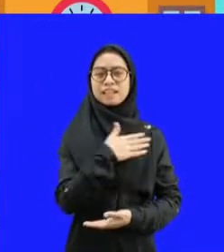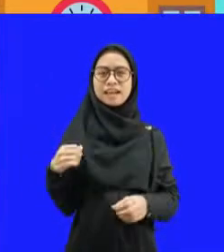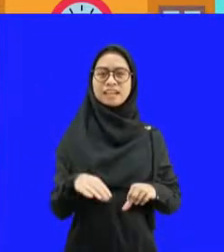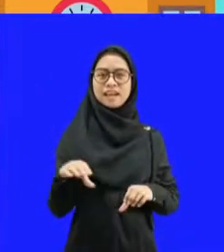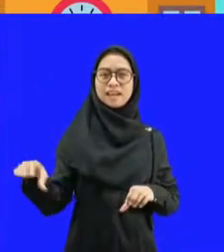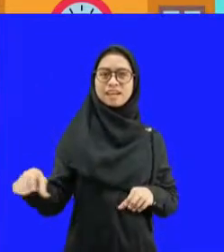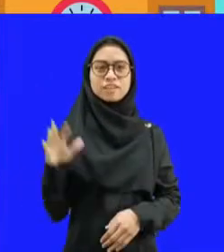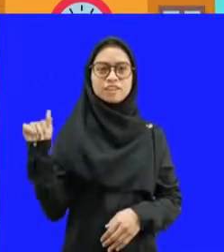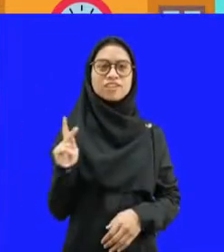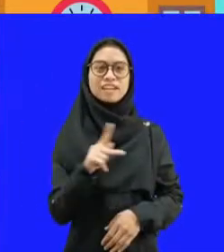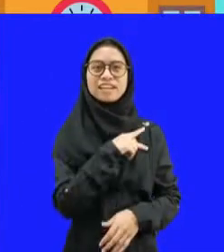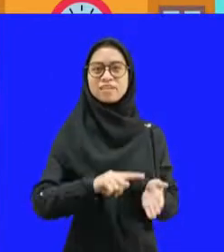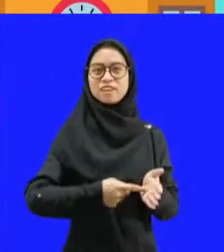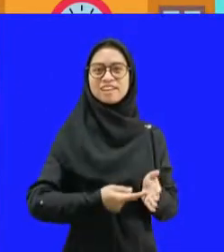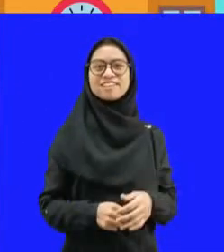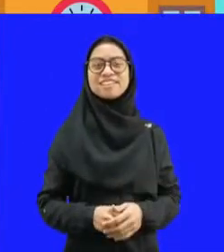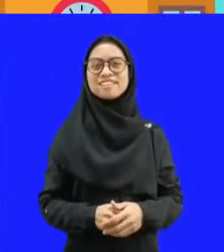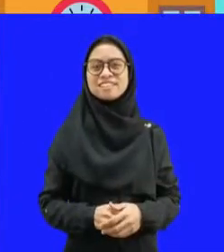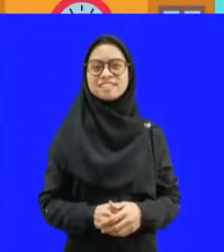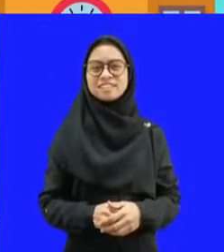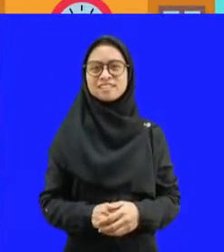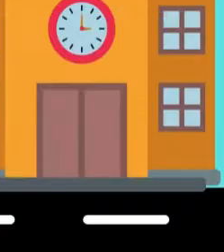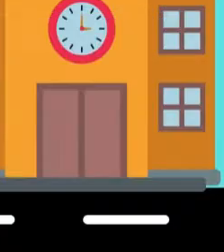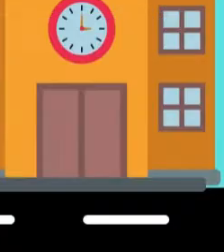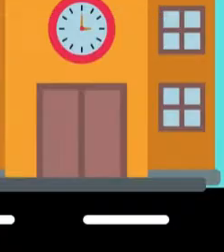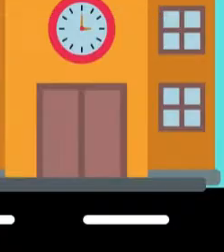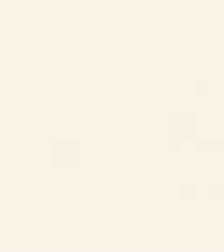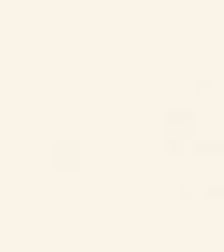dan pemerintah daerah. Yuk kita mulai!